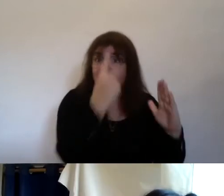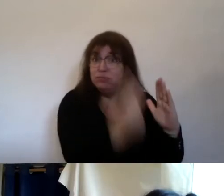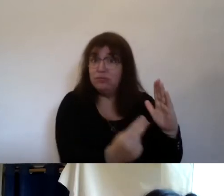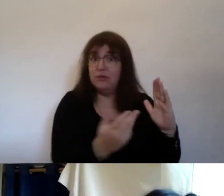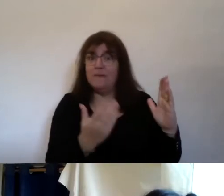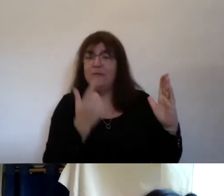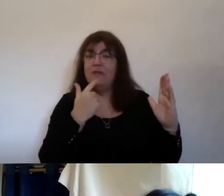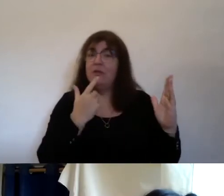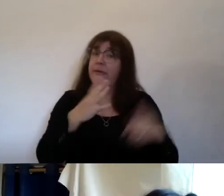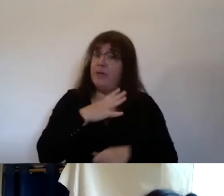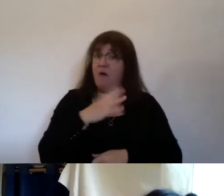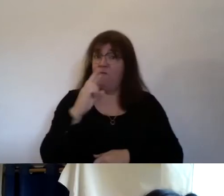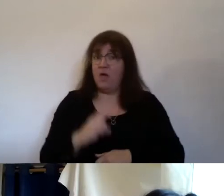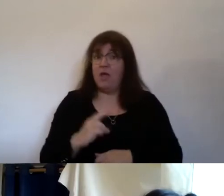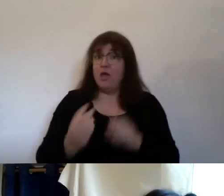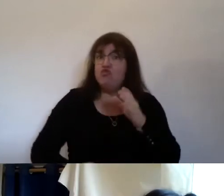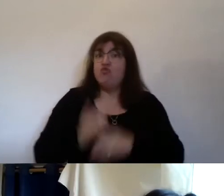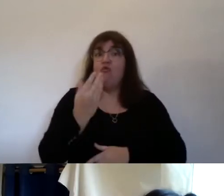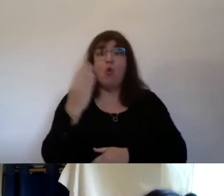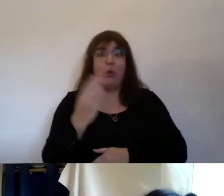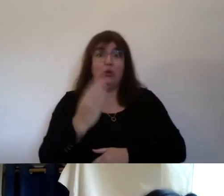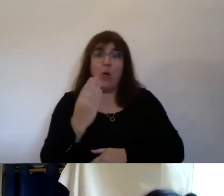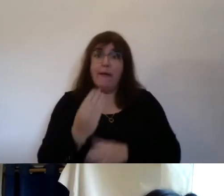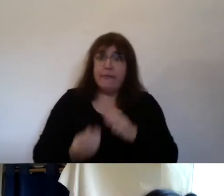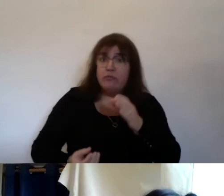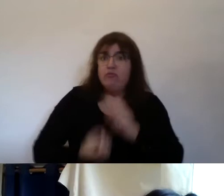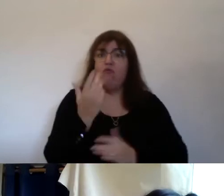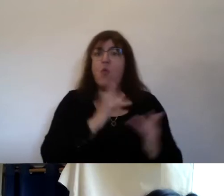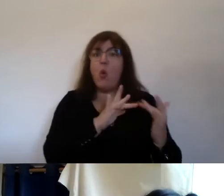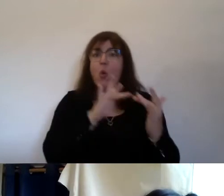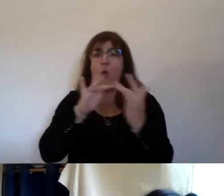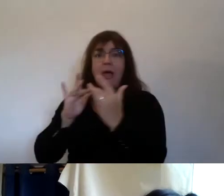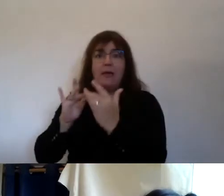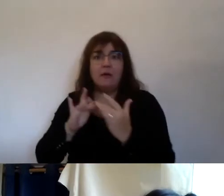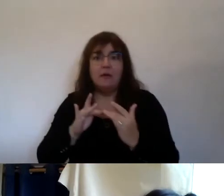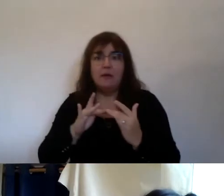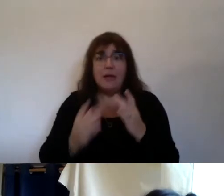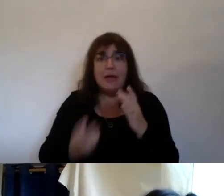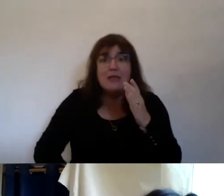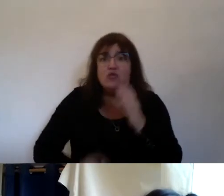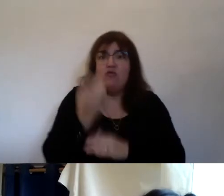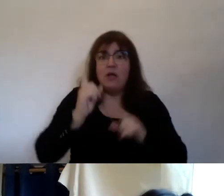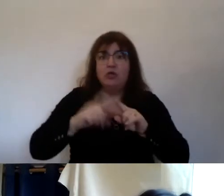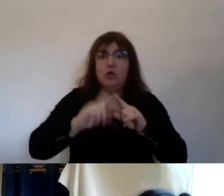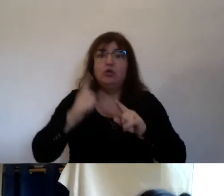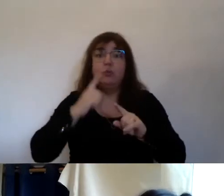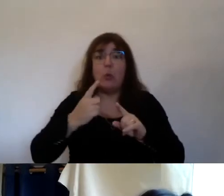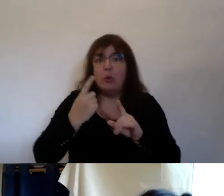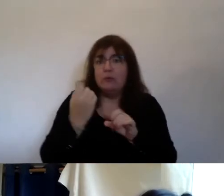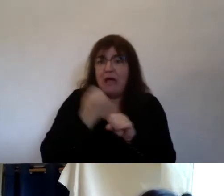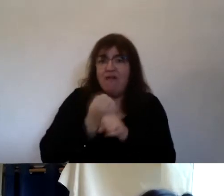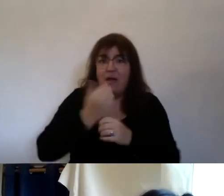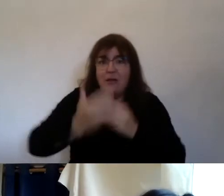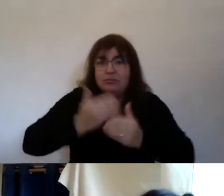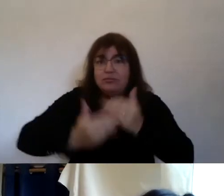besoins. Nous avons vu de nouveaux contacts et donc de nouvelles matières à travailler. Et c'est pour cette raison